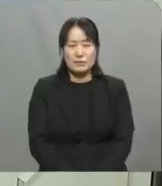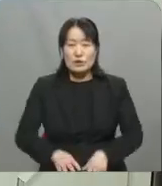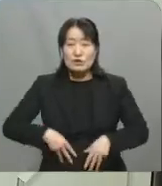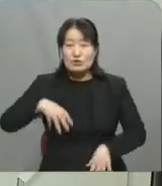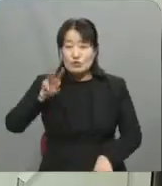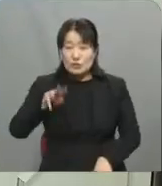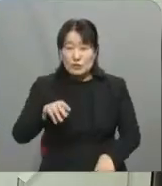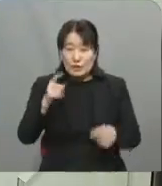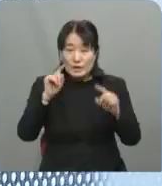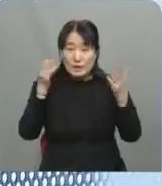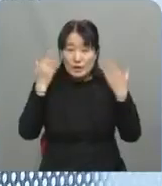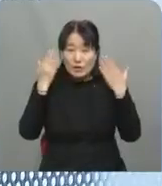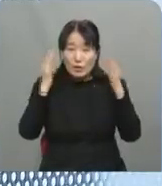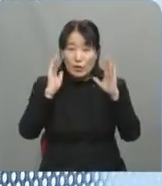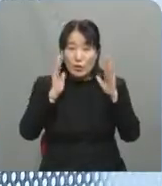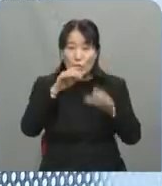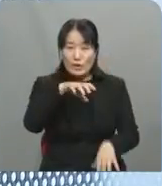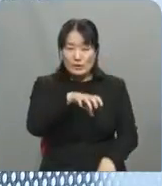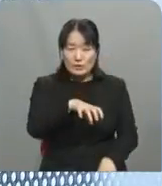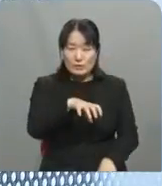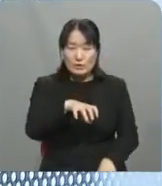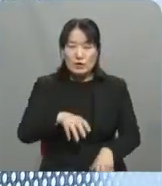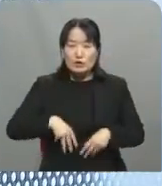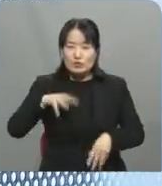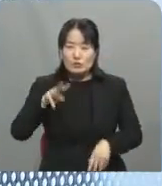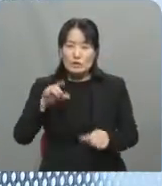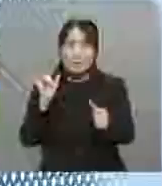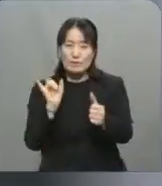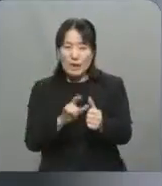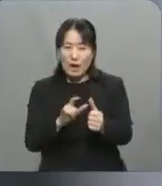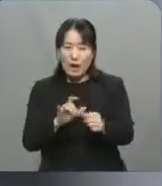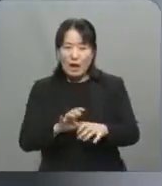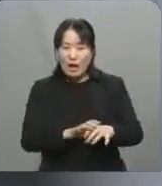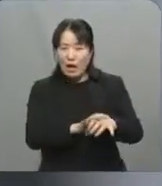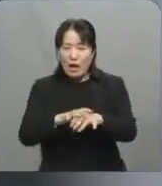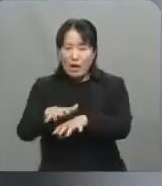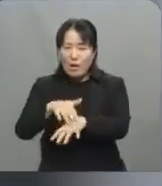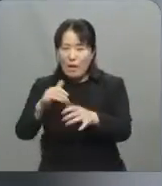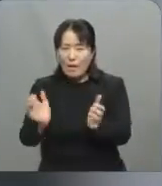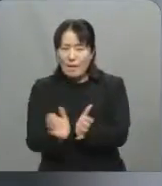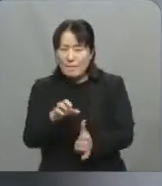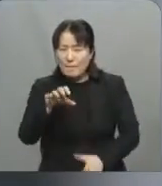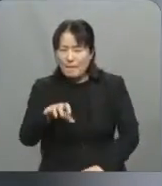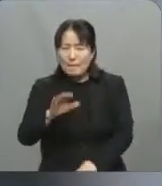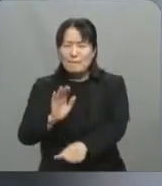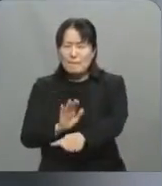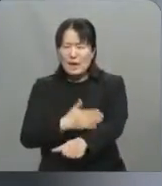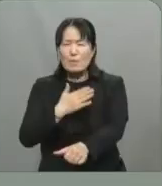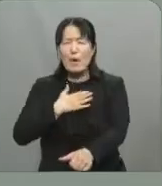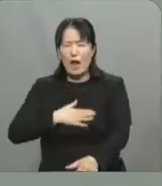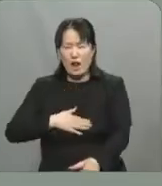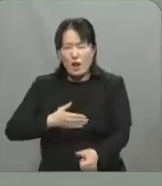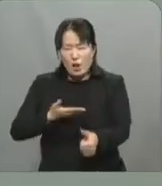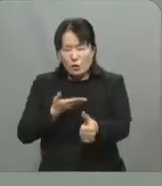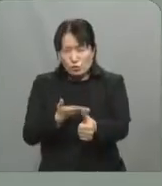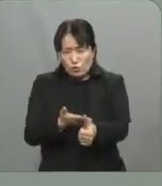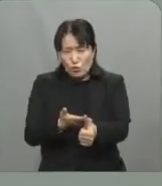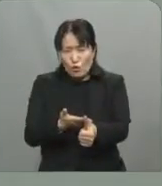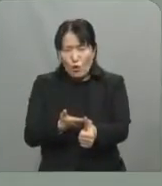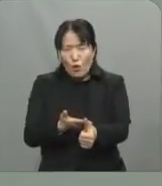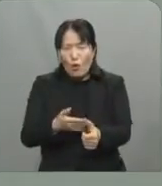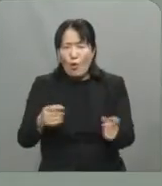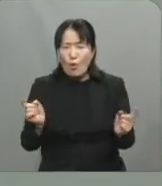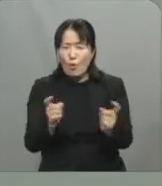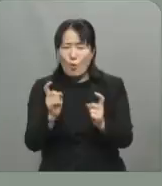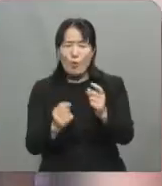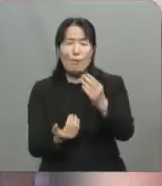춘천의 한 입시학원입니다. 최근 춘천에서 발생한 코로나19 집단 감염의 진원지로 잘못 알려지면서 한바탕 홍역을